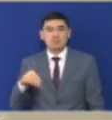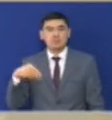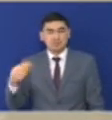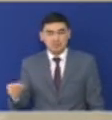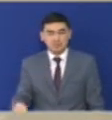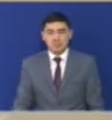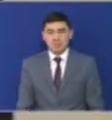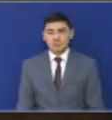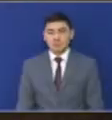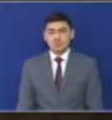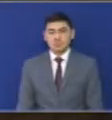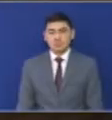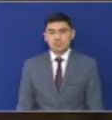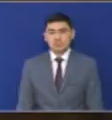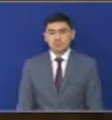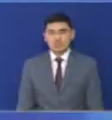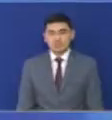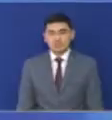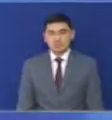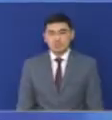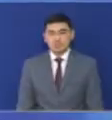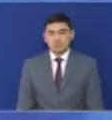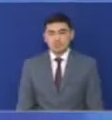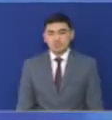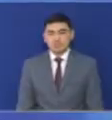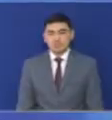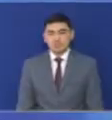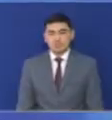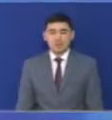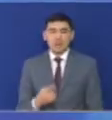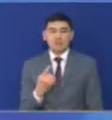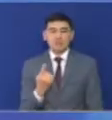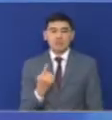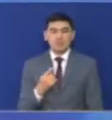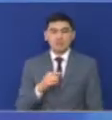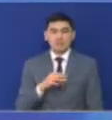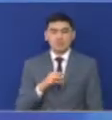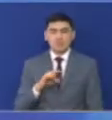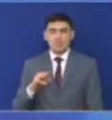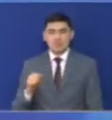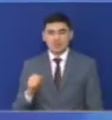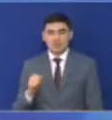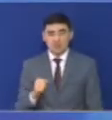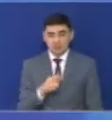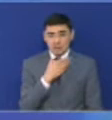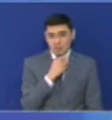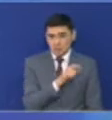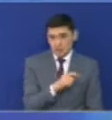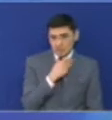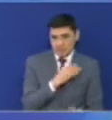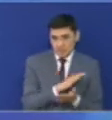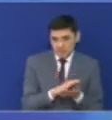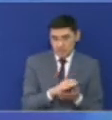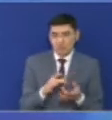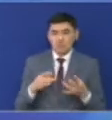Маржан Нурышева, Айдос Айткалиев, телеканал «Семей». 1 марта семичане отметили День благодарности. Во время праздника, который совпал